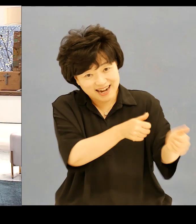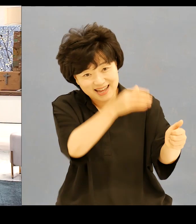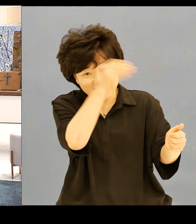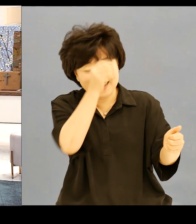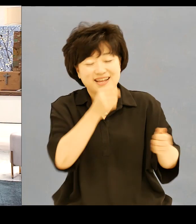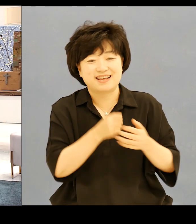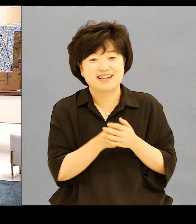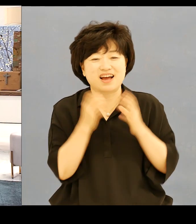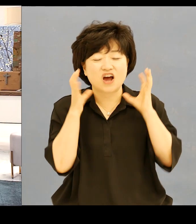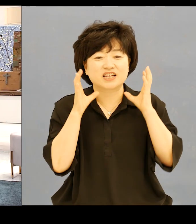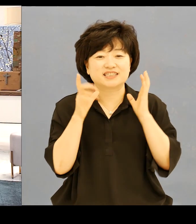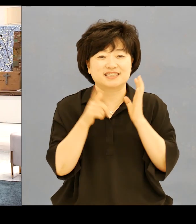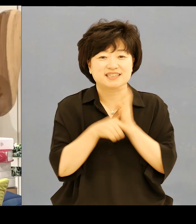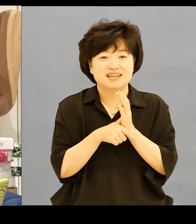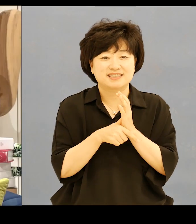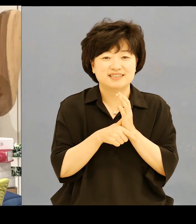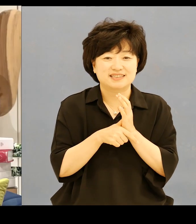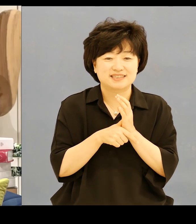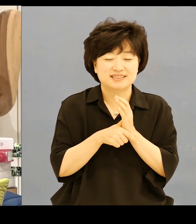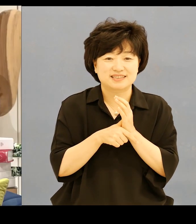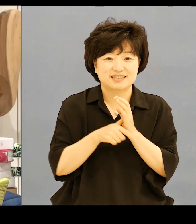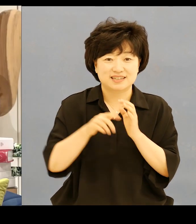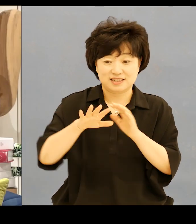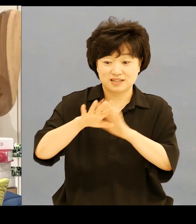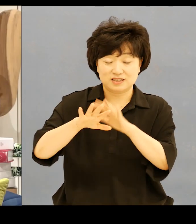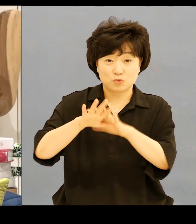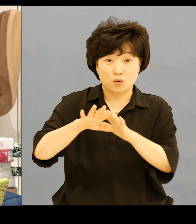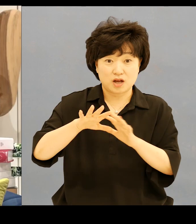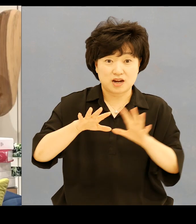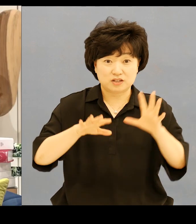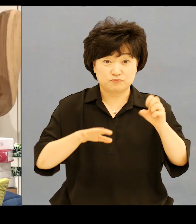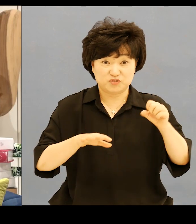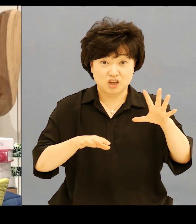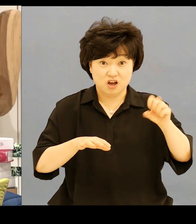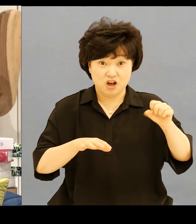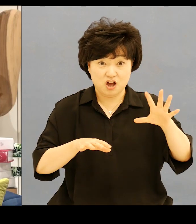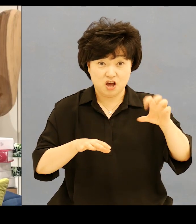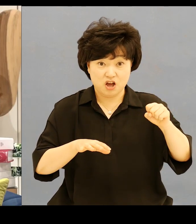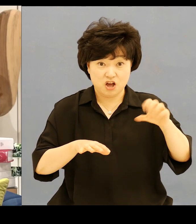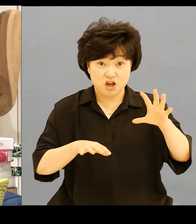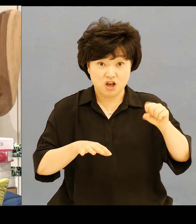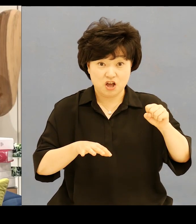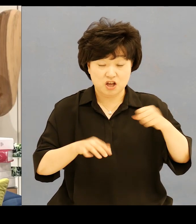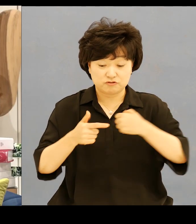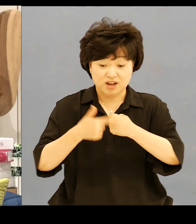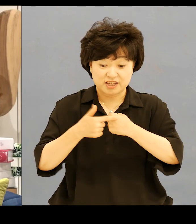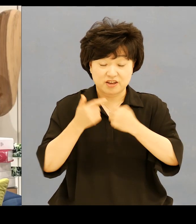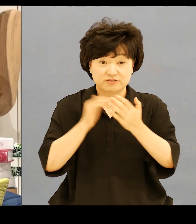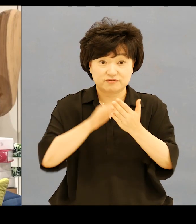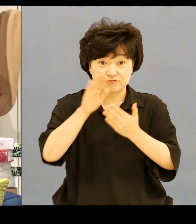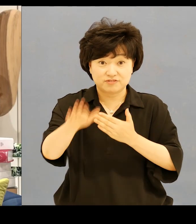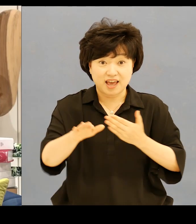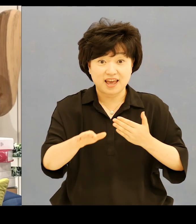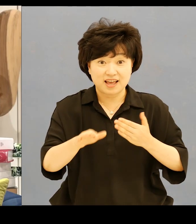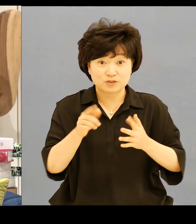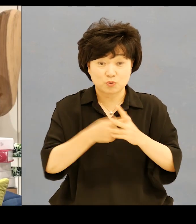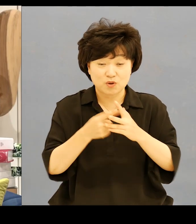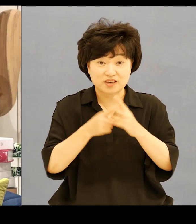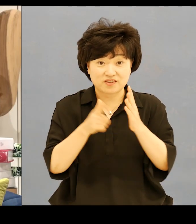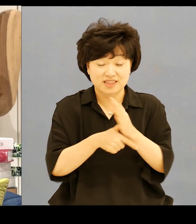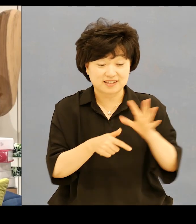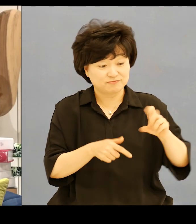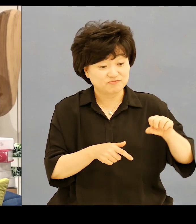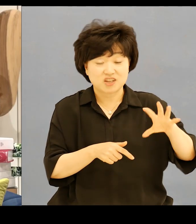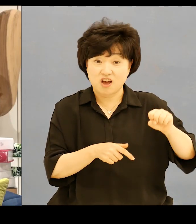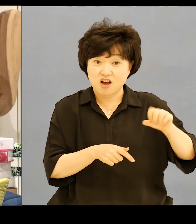근데 어렸을 때는 이게 손가락이 다 움직였었거든요. 예, 그래도 예. 초등학교 그때 수술 6학년 때 하고 나서는 근데